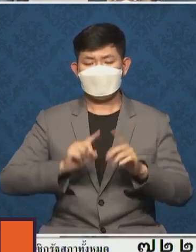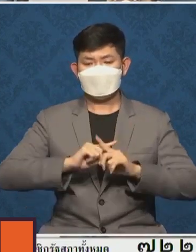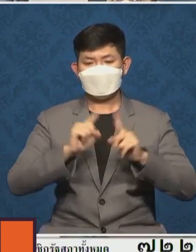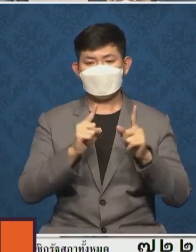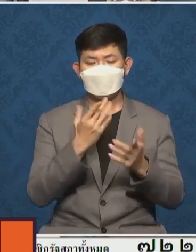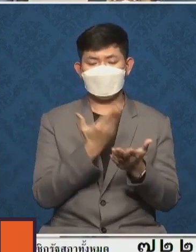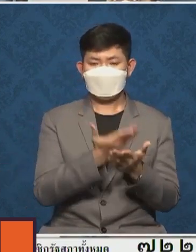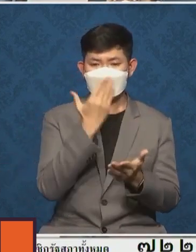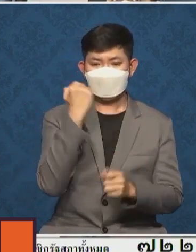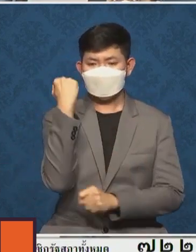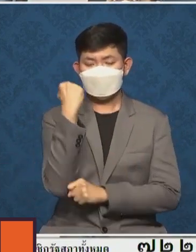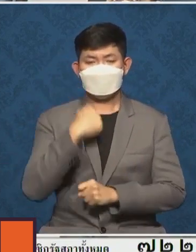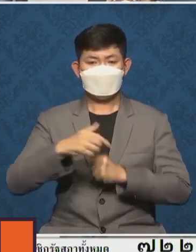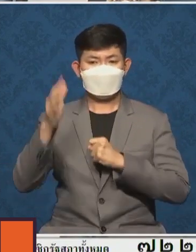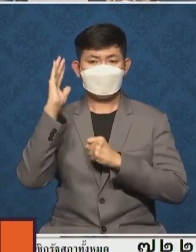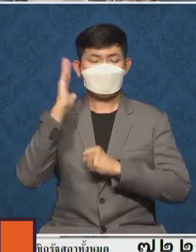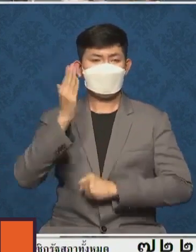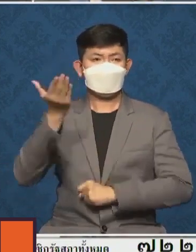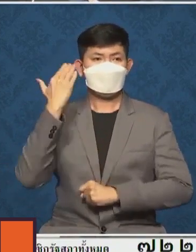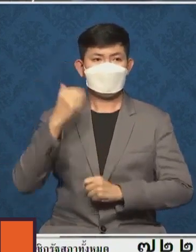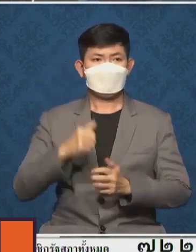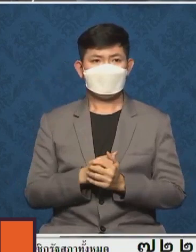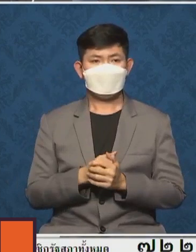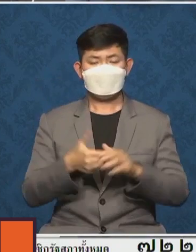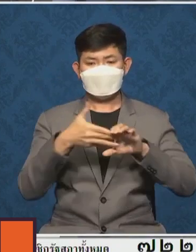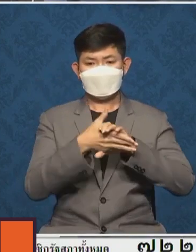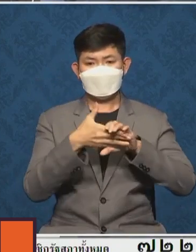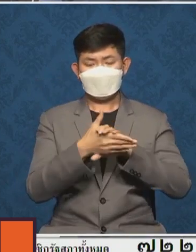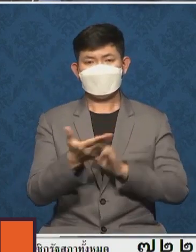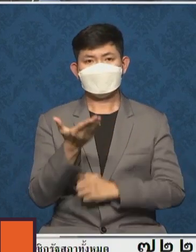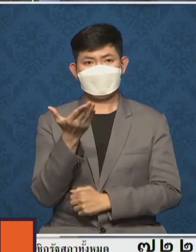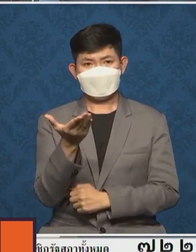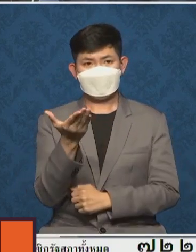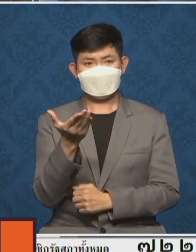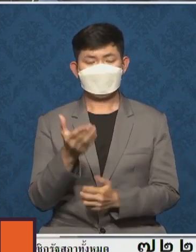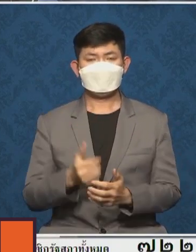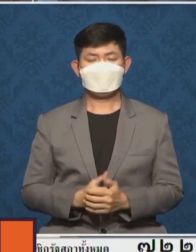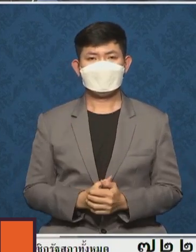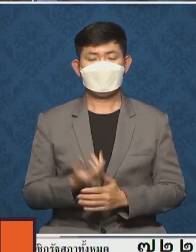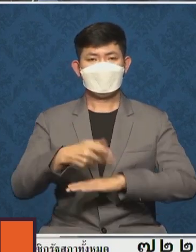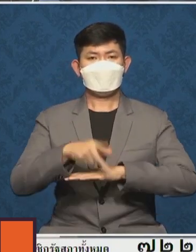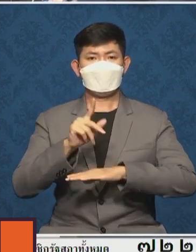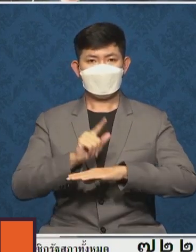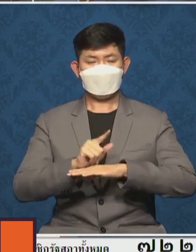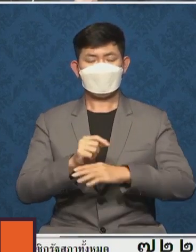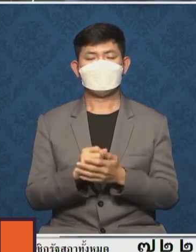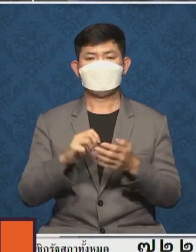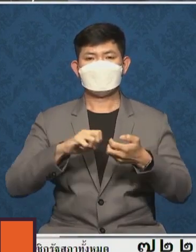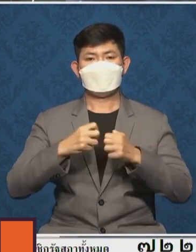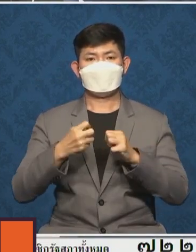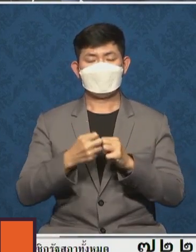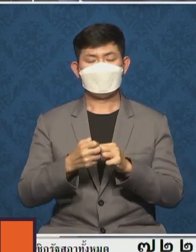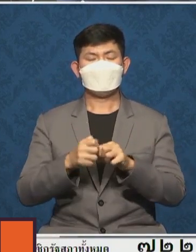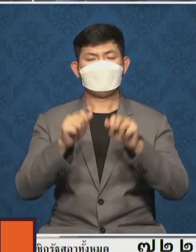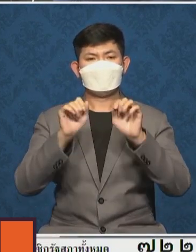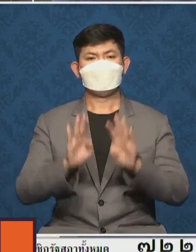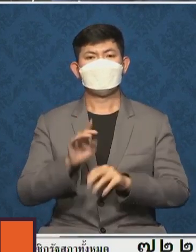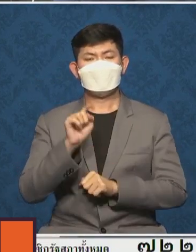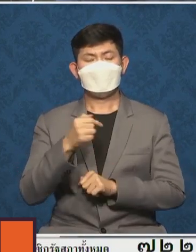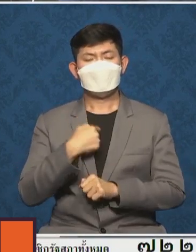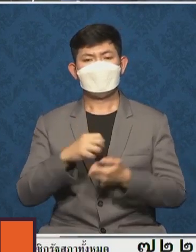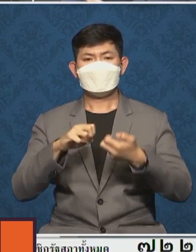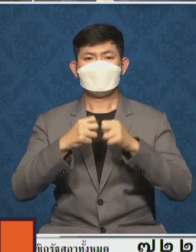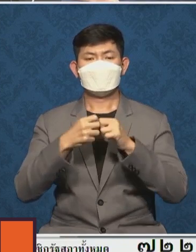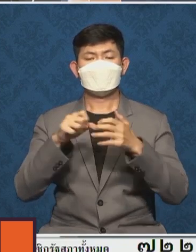น้านี้ฝ่ายโสดรบกวนนำสไลด์ขึ้นได้แล้วนะครับท่านประธานครับปัญหาในลักษณะนี้สามารถถูกแก้ไ